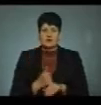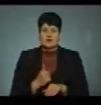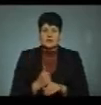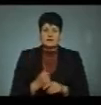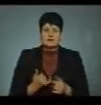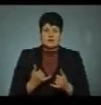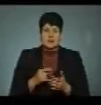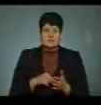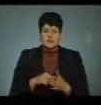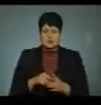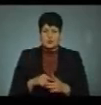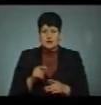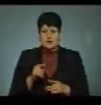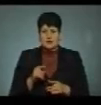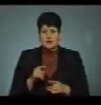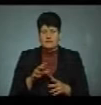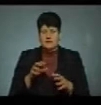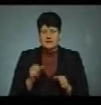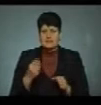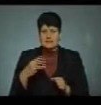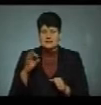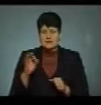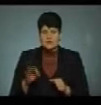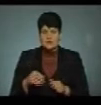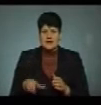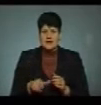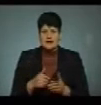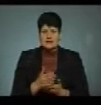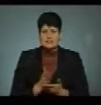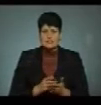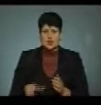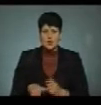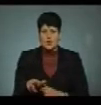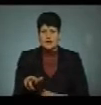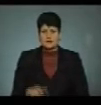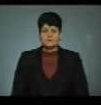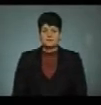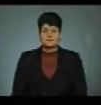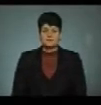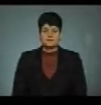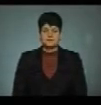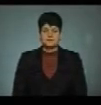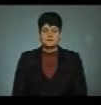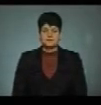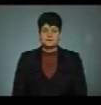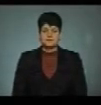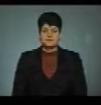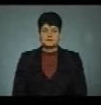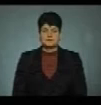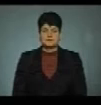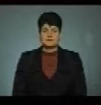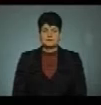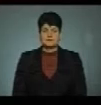бути якість житлово-комунальних послуг, 30% за якість доріг. Діана Ярошенко, Андрій Бодак. Новини на Суспільному. Тернопіль.